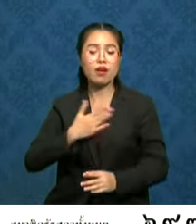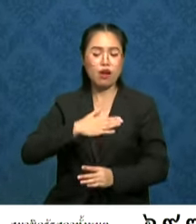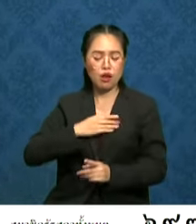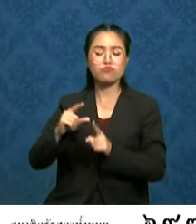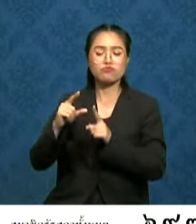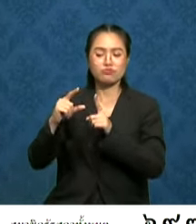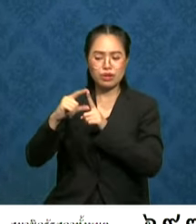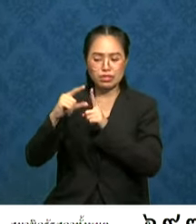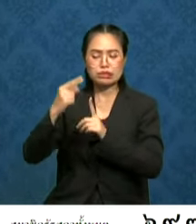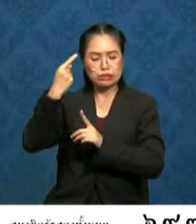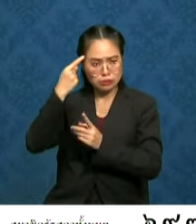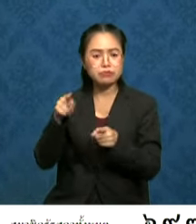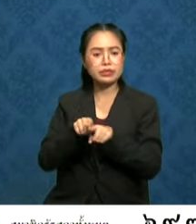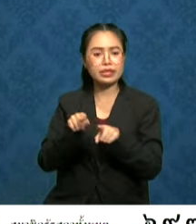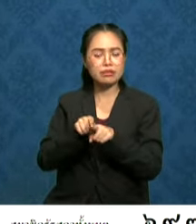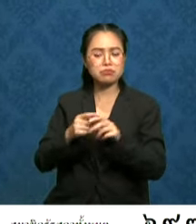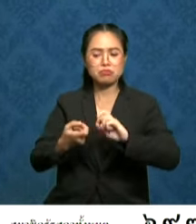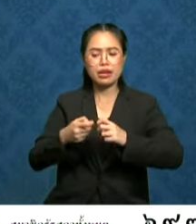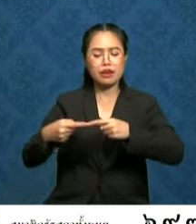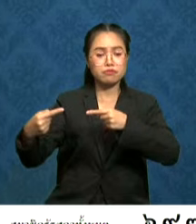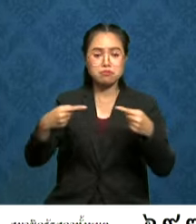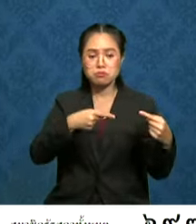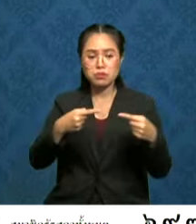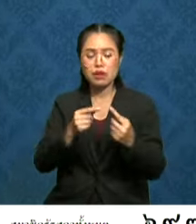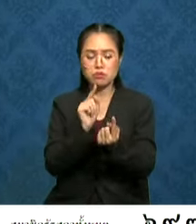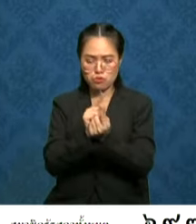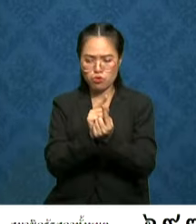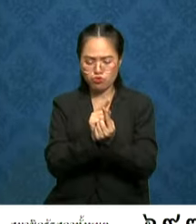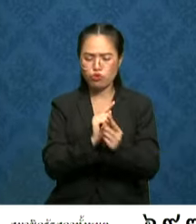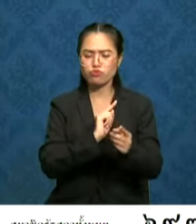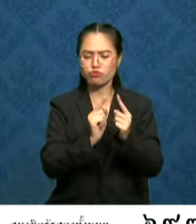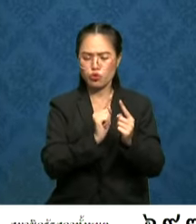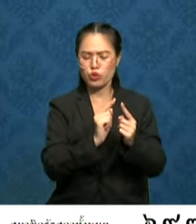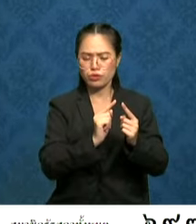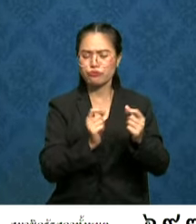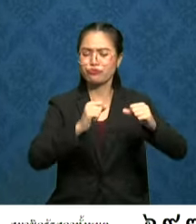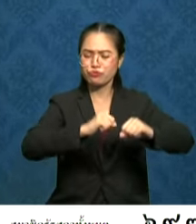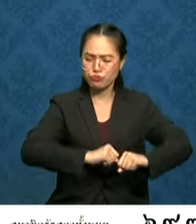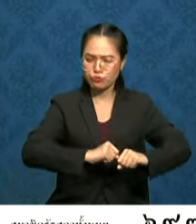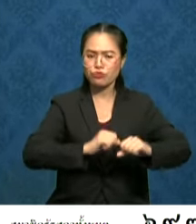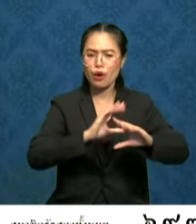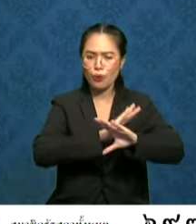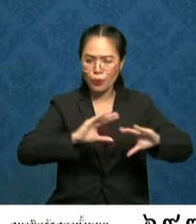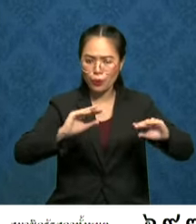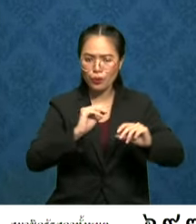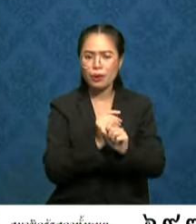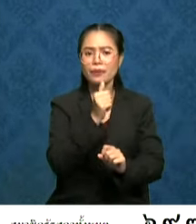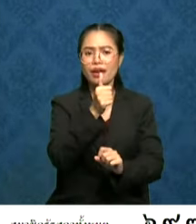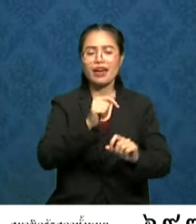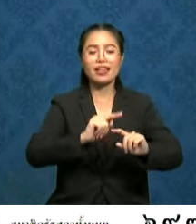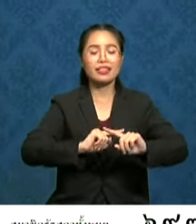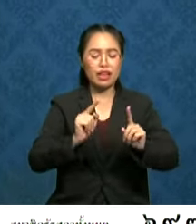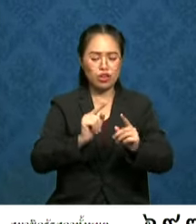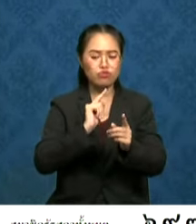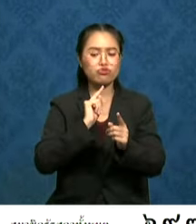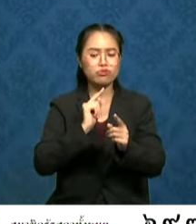ก็เห็นด้วยค่ะว่าความขัดแย้งที่มีนั้นต้องยุติลงได้แล้วแต่มันจะต้องยุติลงได้เพรา